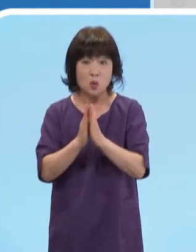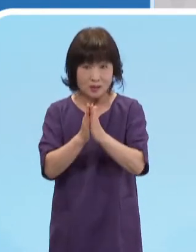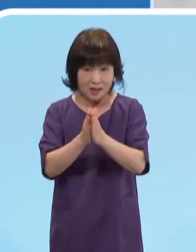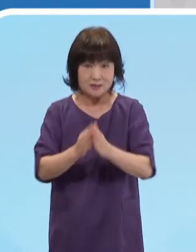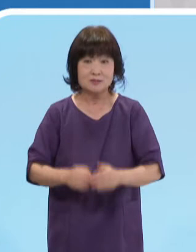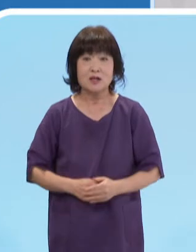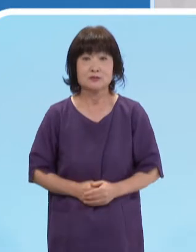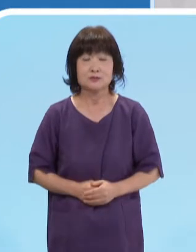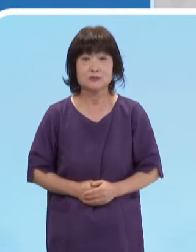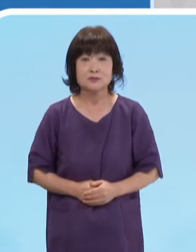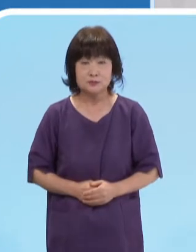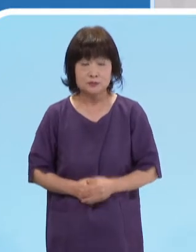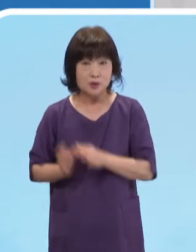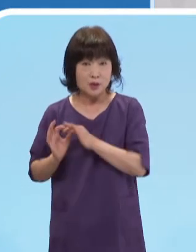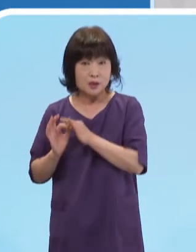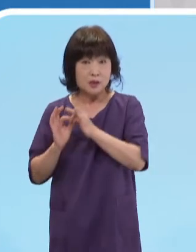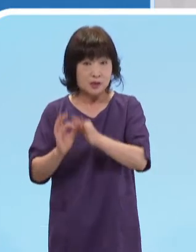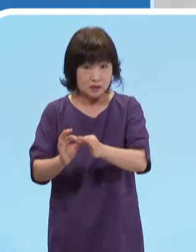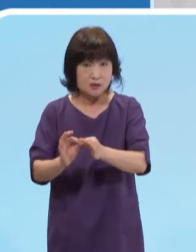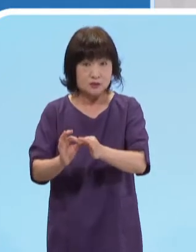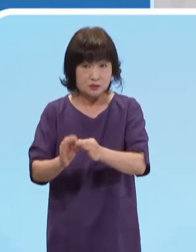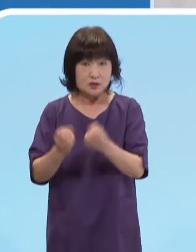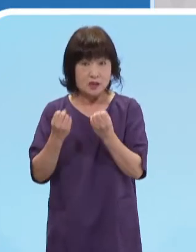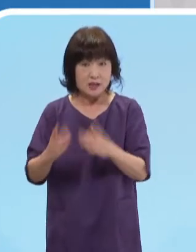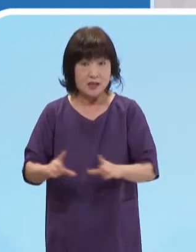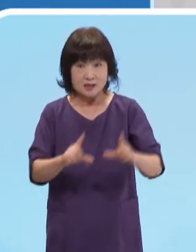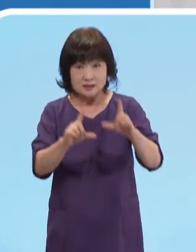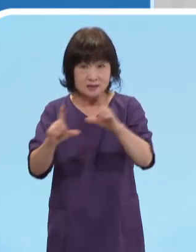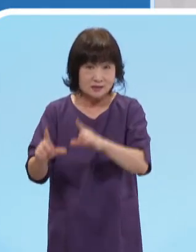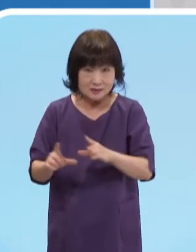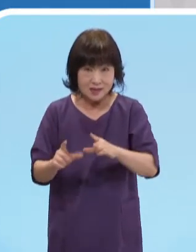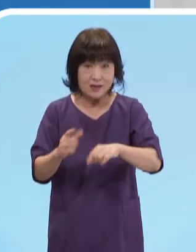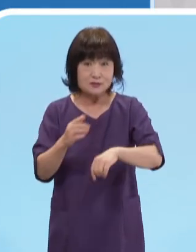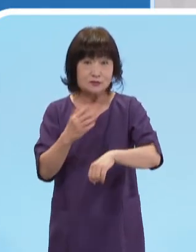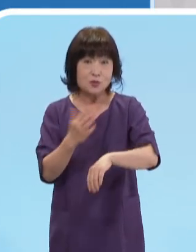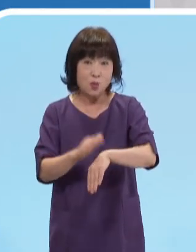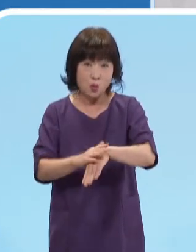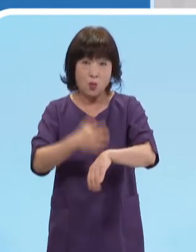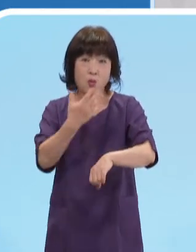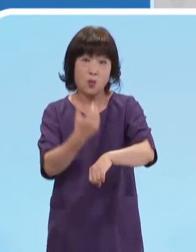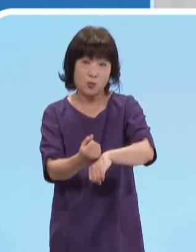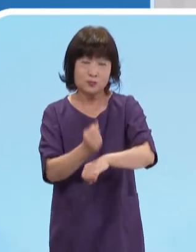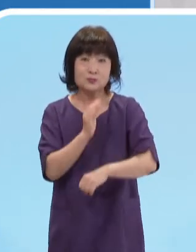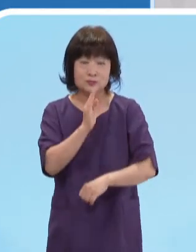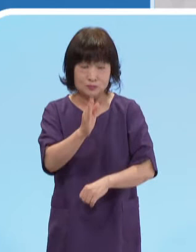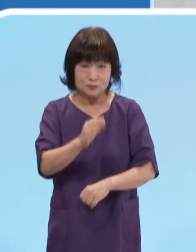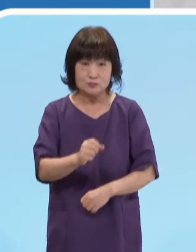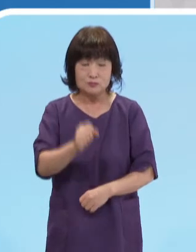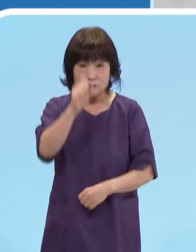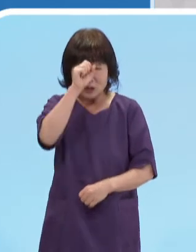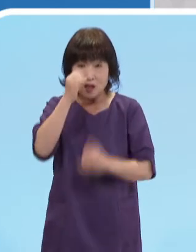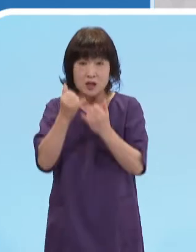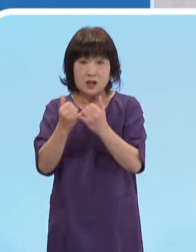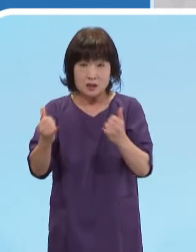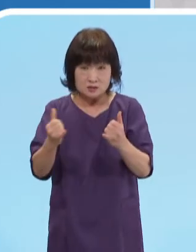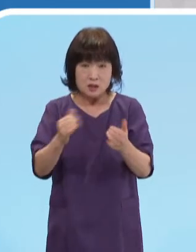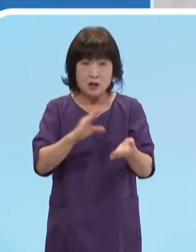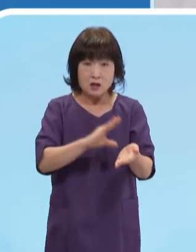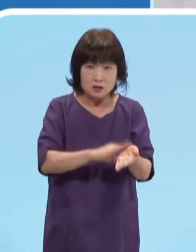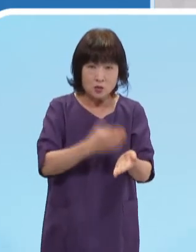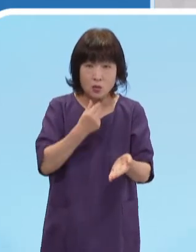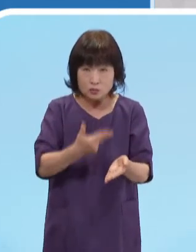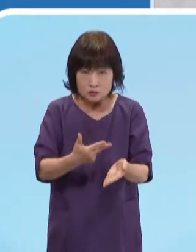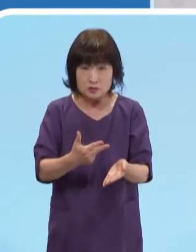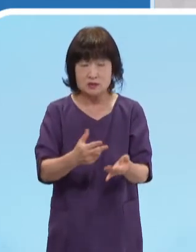。引き続き兵庫スタイルに取り組んでください。また患者、医療、福祉関係